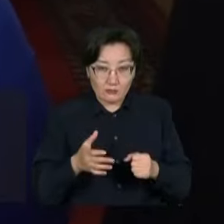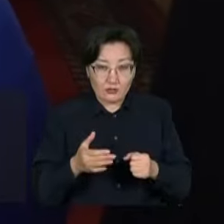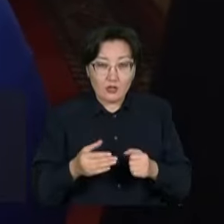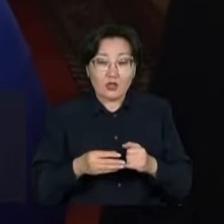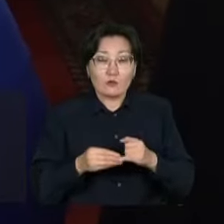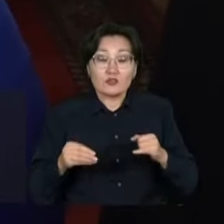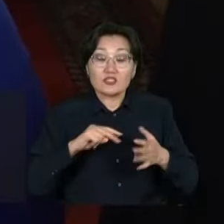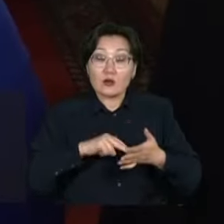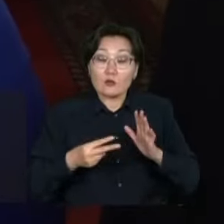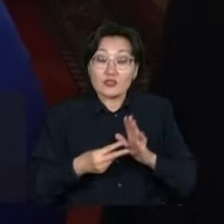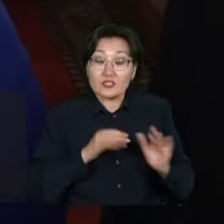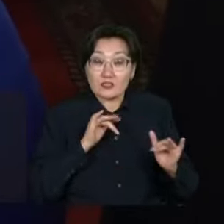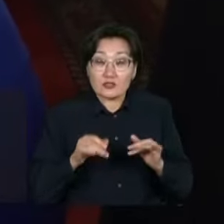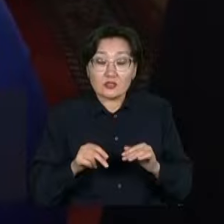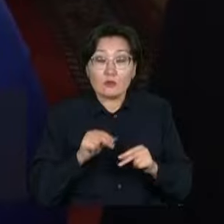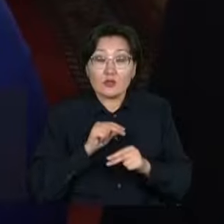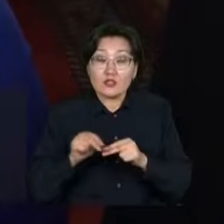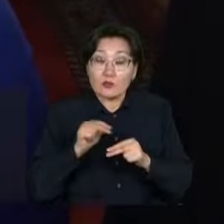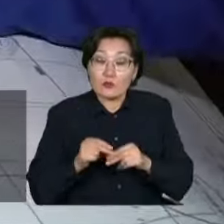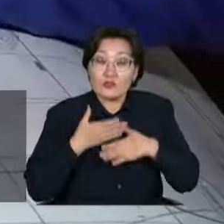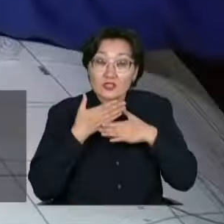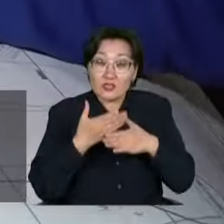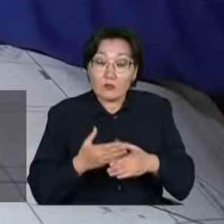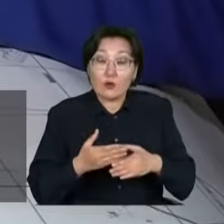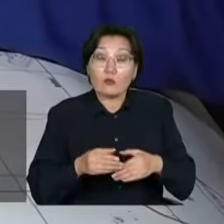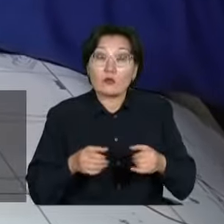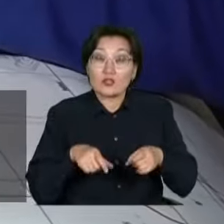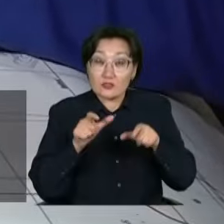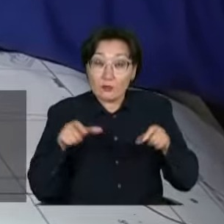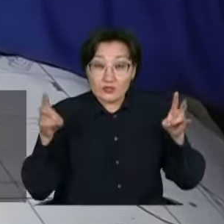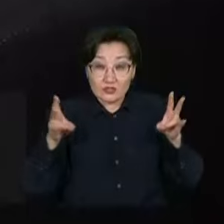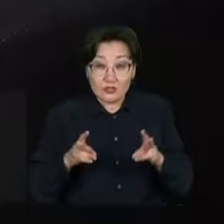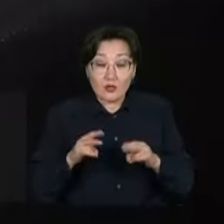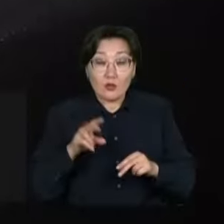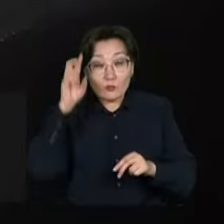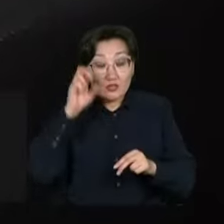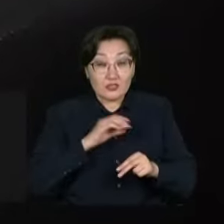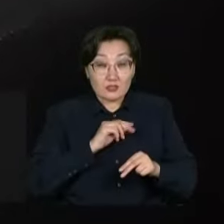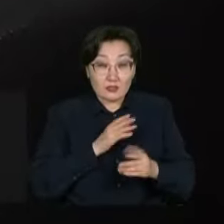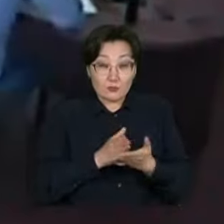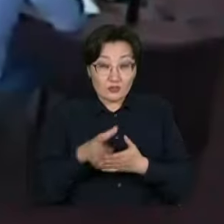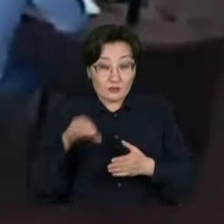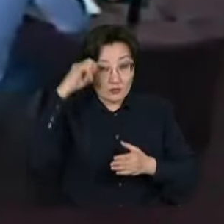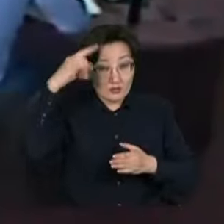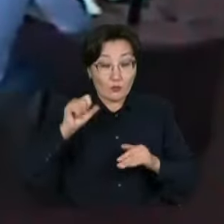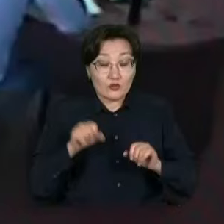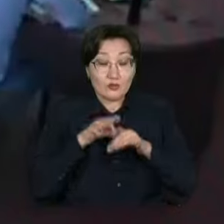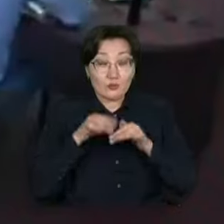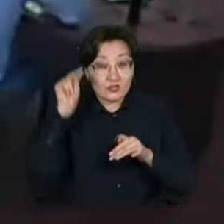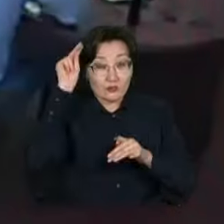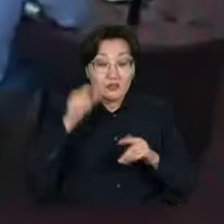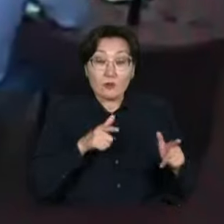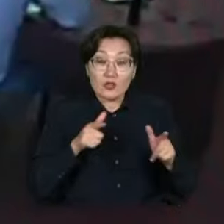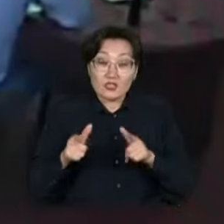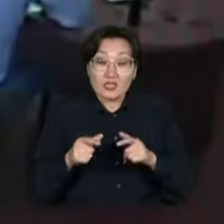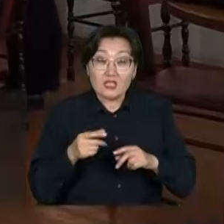Четкий алгоритм действий и навыки оказания помощи пострадавшим. В этом центре госслужащие со всего Казахстана могут пройти курсы по